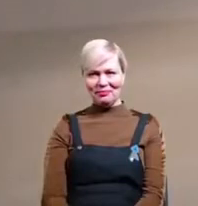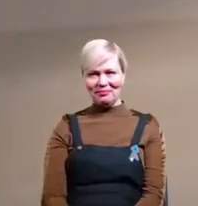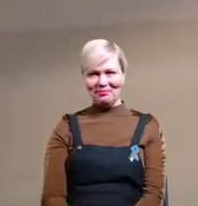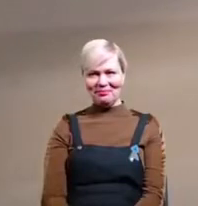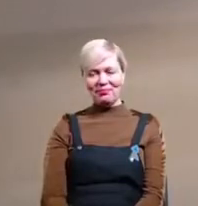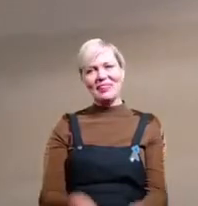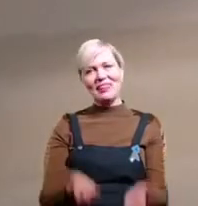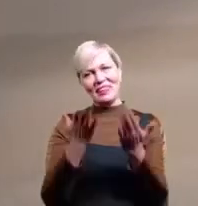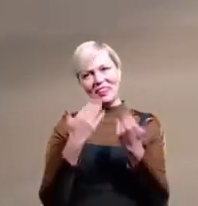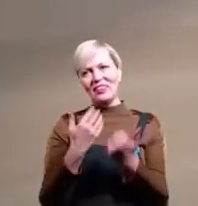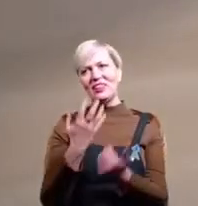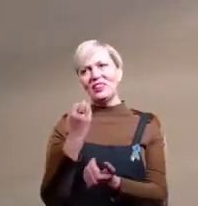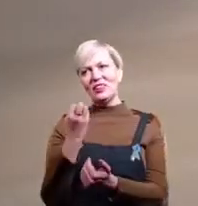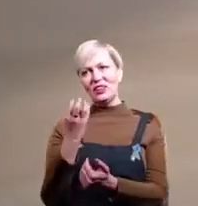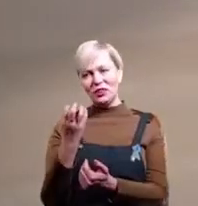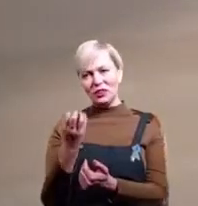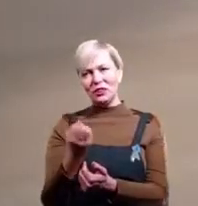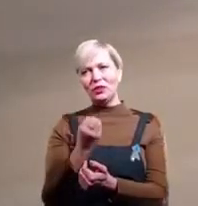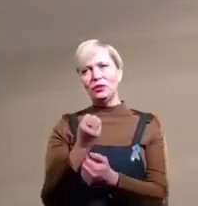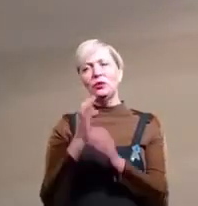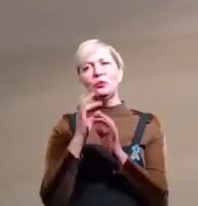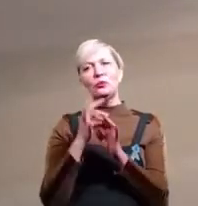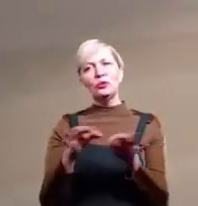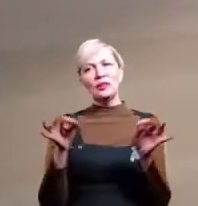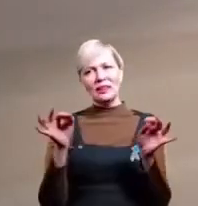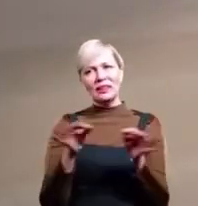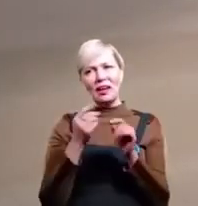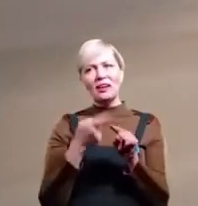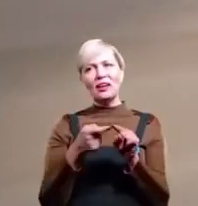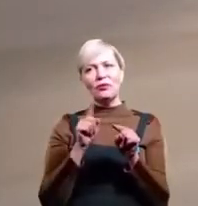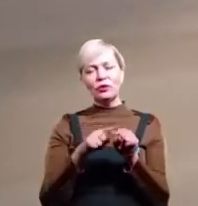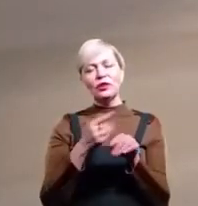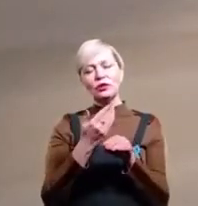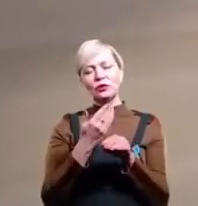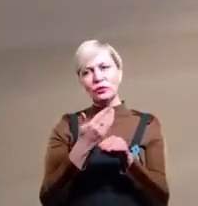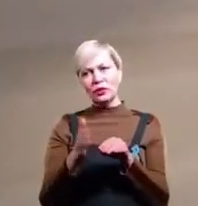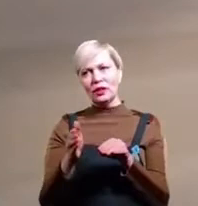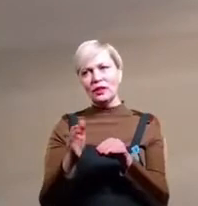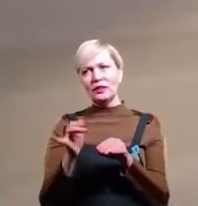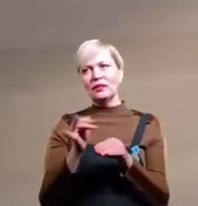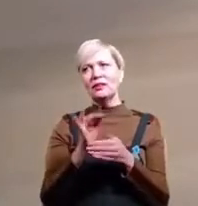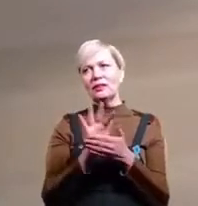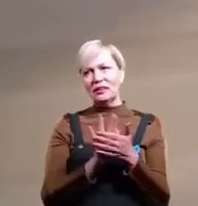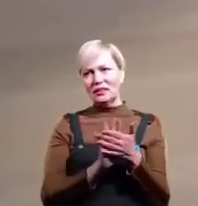Давайте еще разок музыкально, именно вот эту часть, и идем дальше.